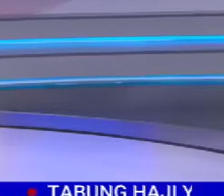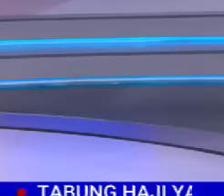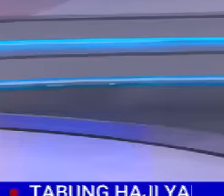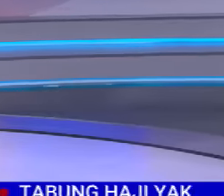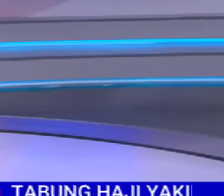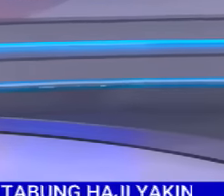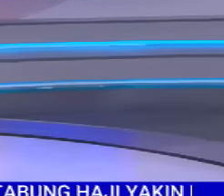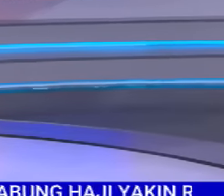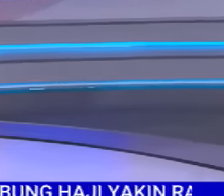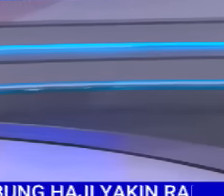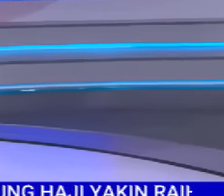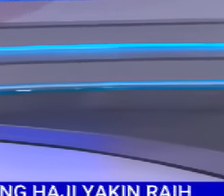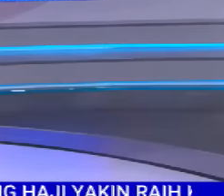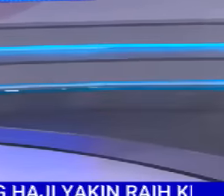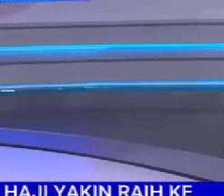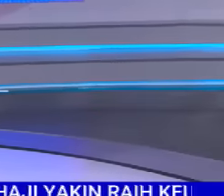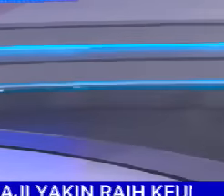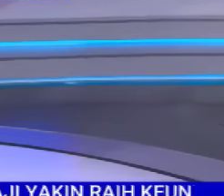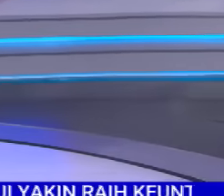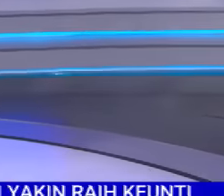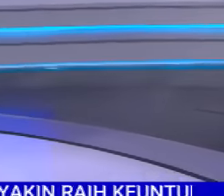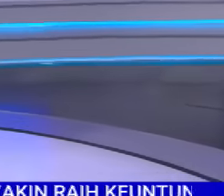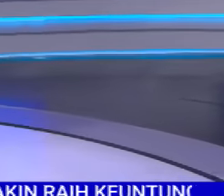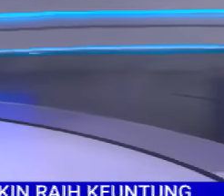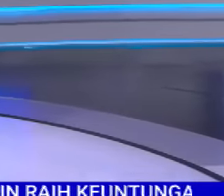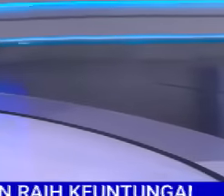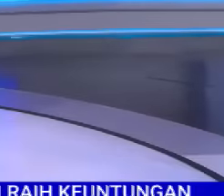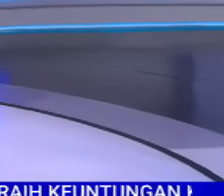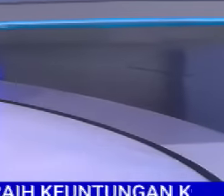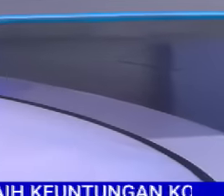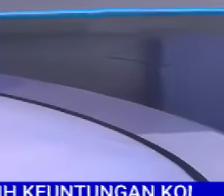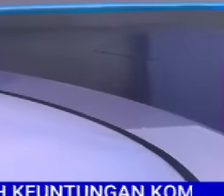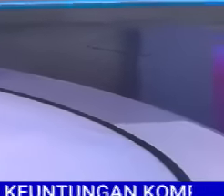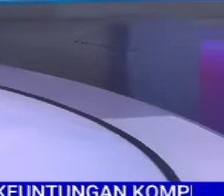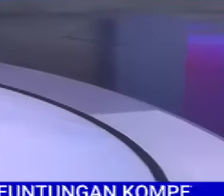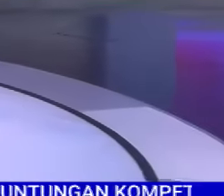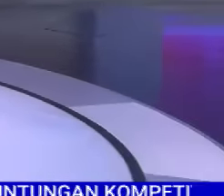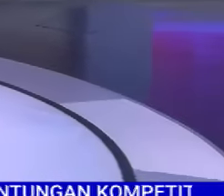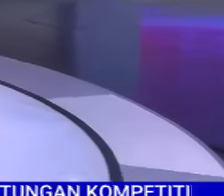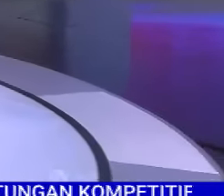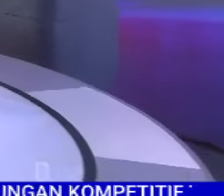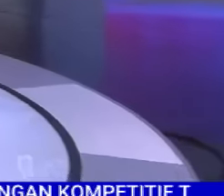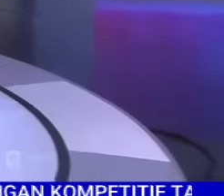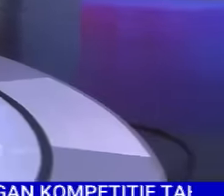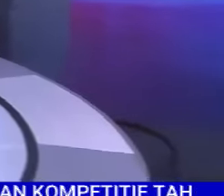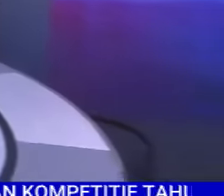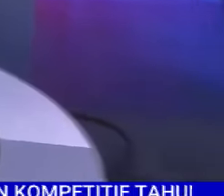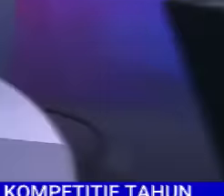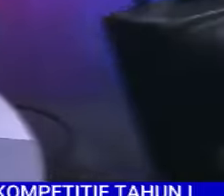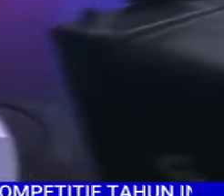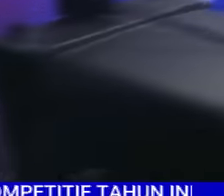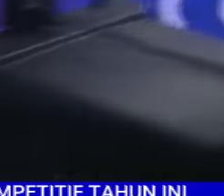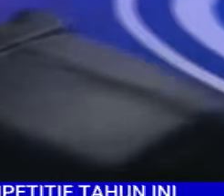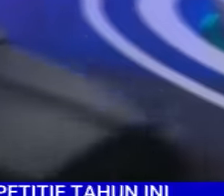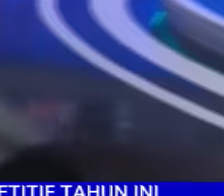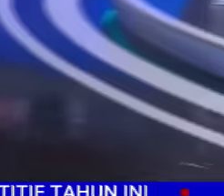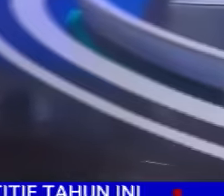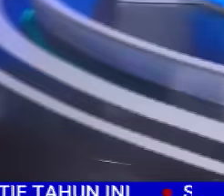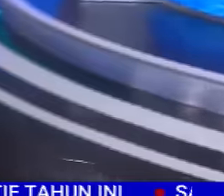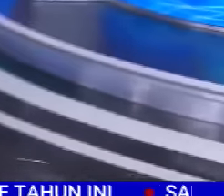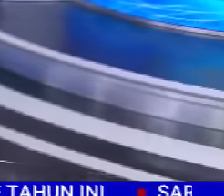edisi isukan November 2022 berakhir di sini saya nasi pamitsukinya Assalamualaikum dan salam suka untuk semua